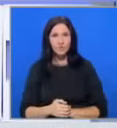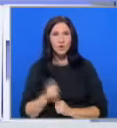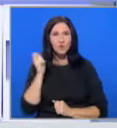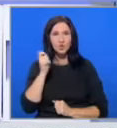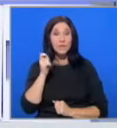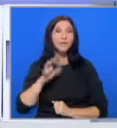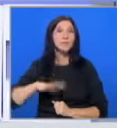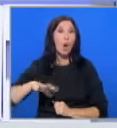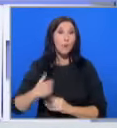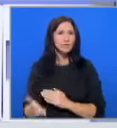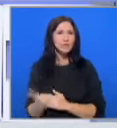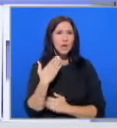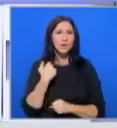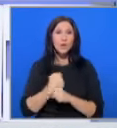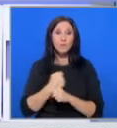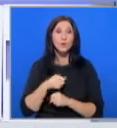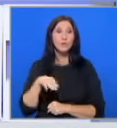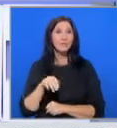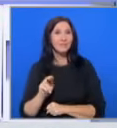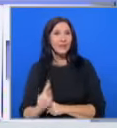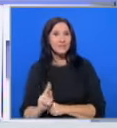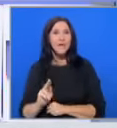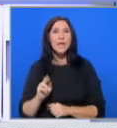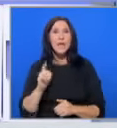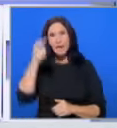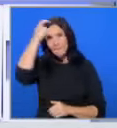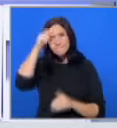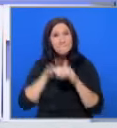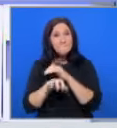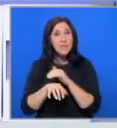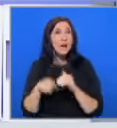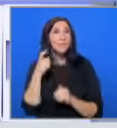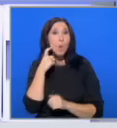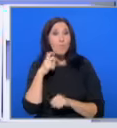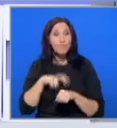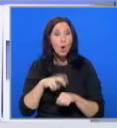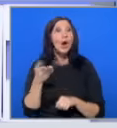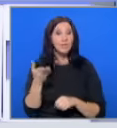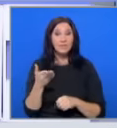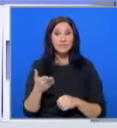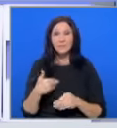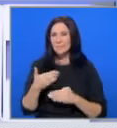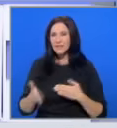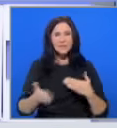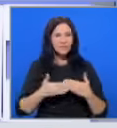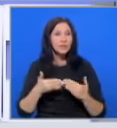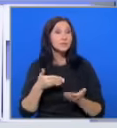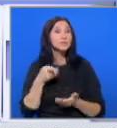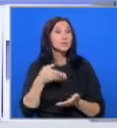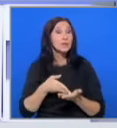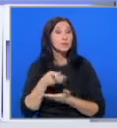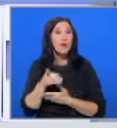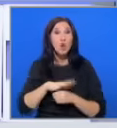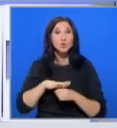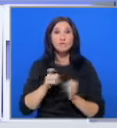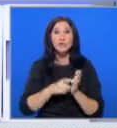В Кюстендилска област хиляди работят в теца и мината край Бобов дол, а те са пред затваряне. Ето защо основна задача на